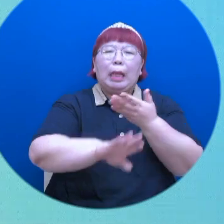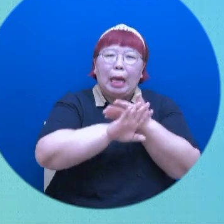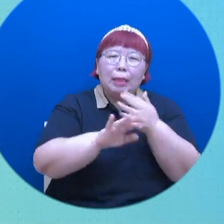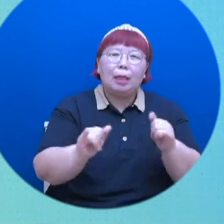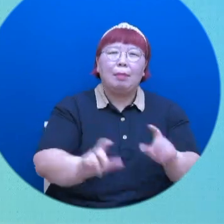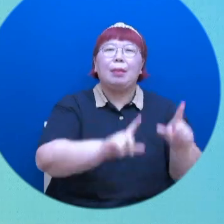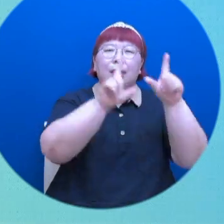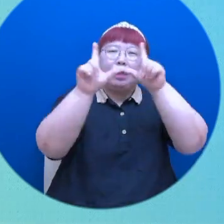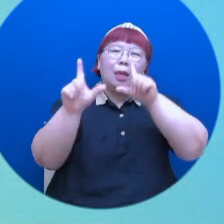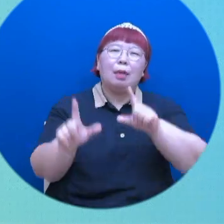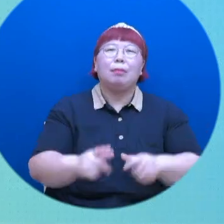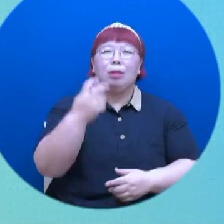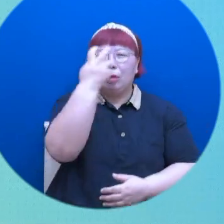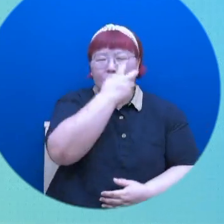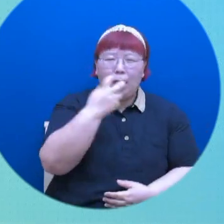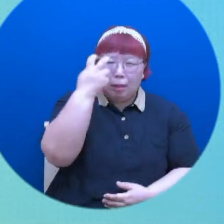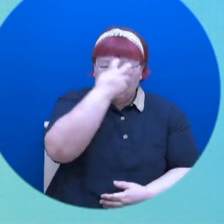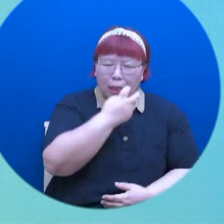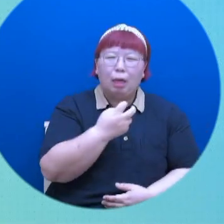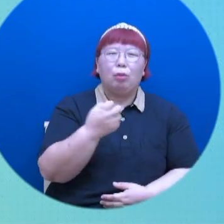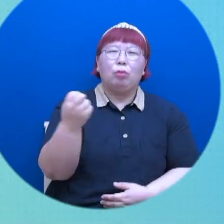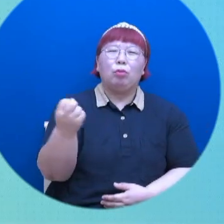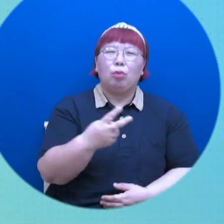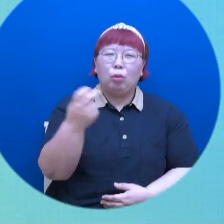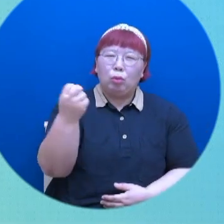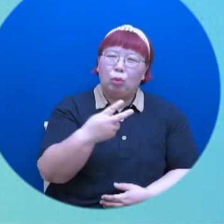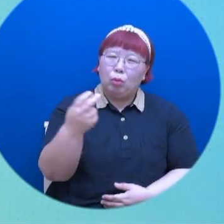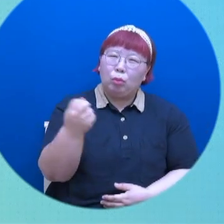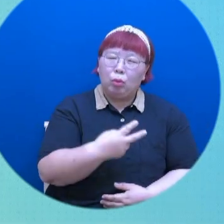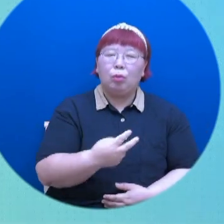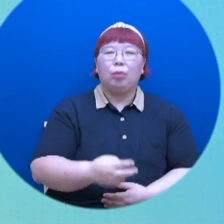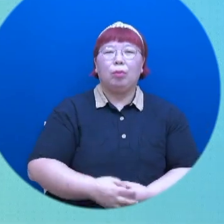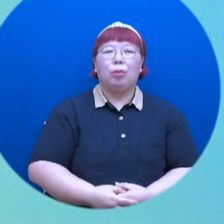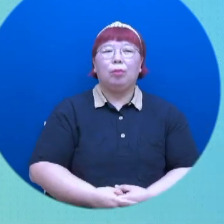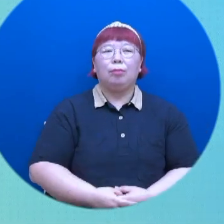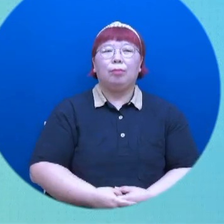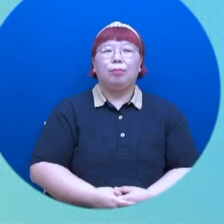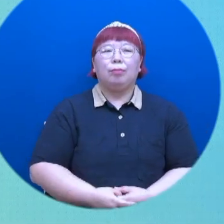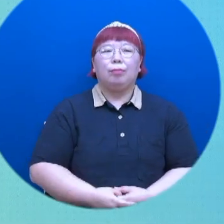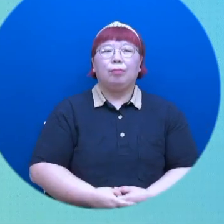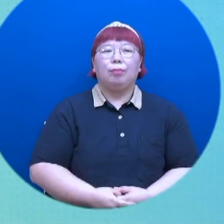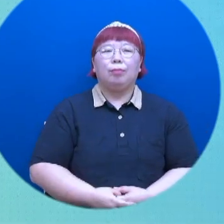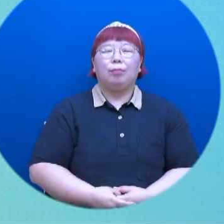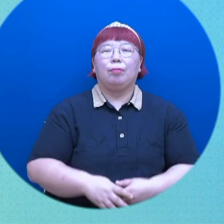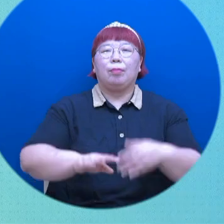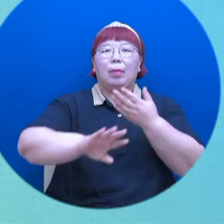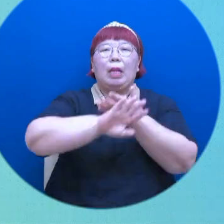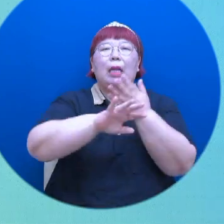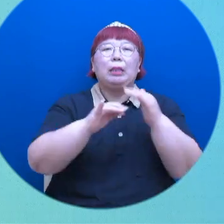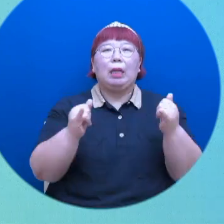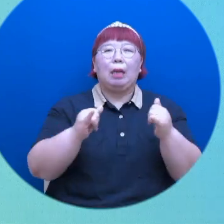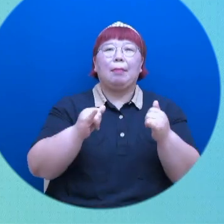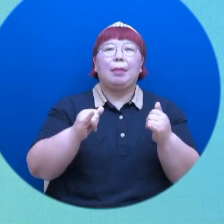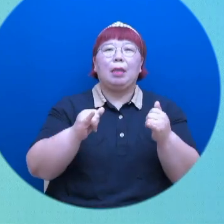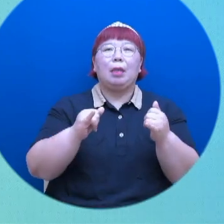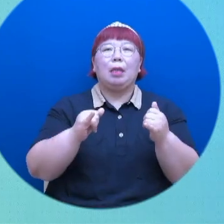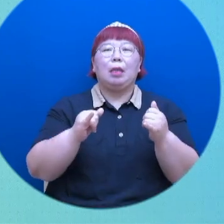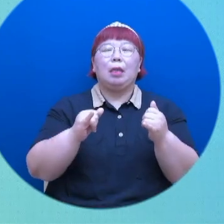타인의 삶을 관찰하고 또 관찰합니다. 다른 사람들이 가진 화려한 갑옷,